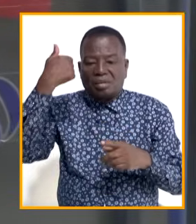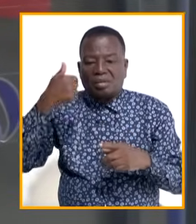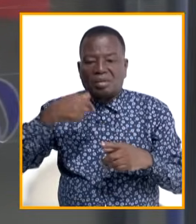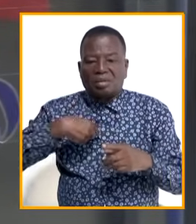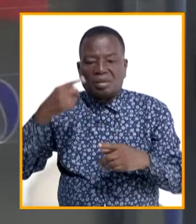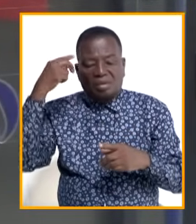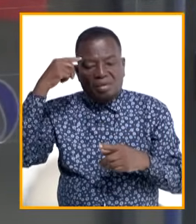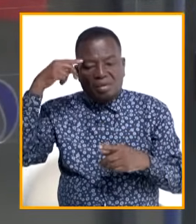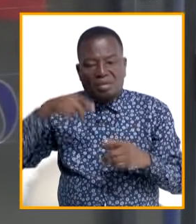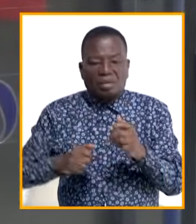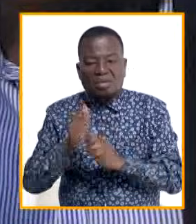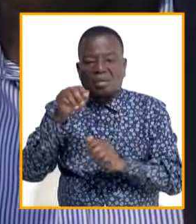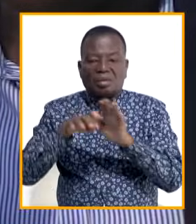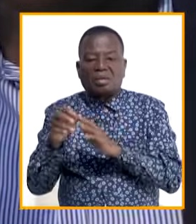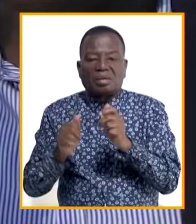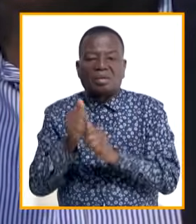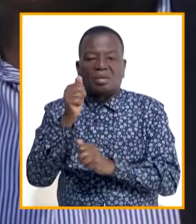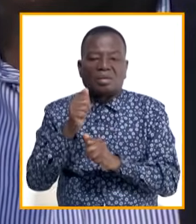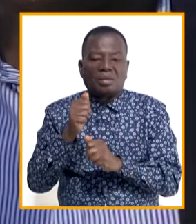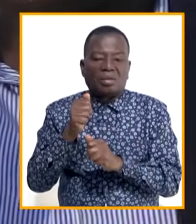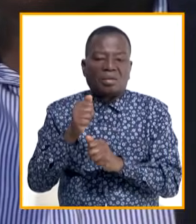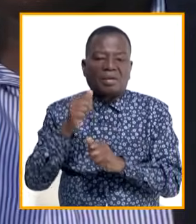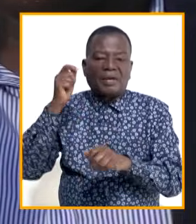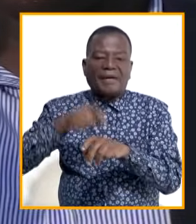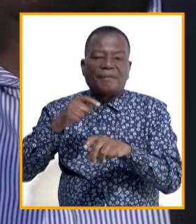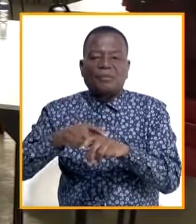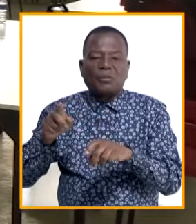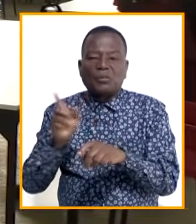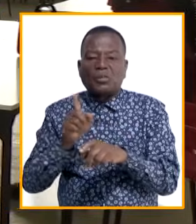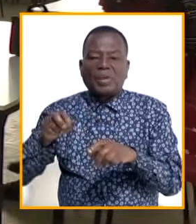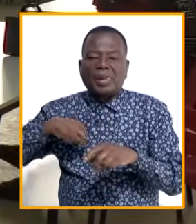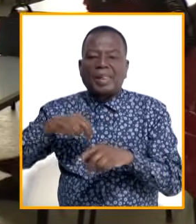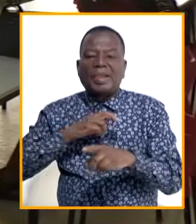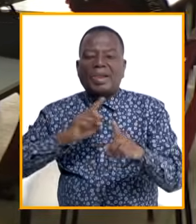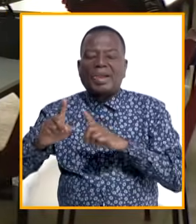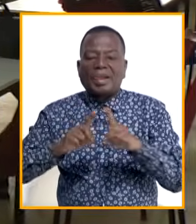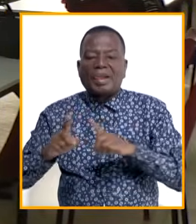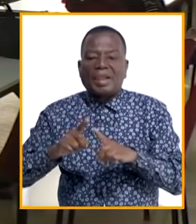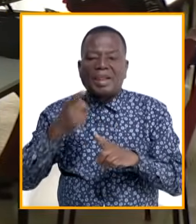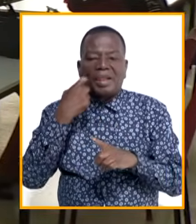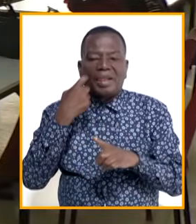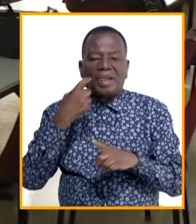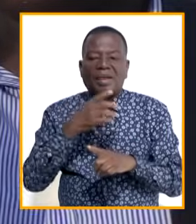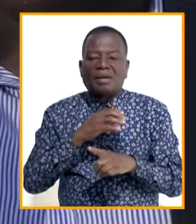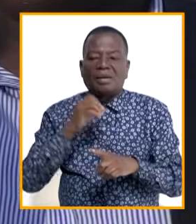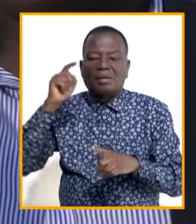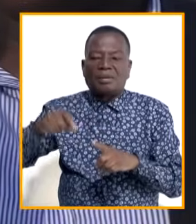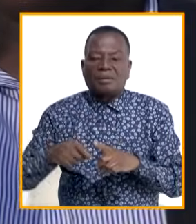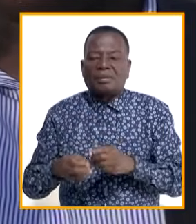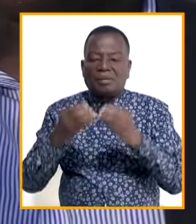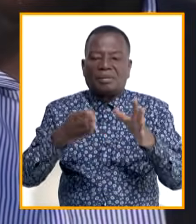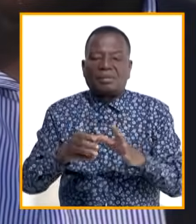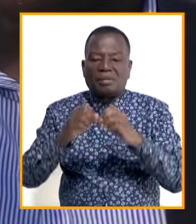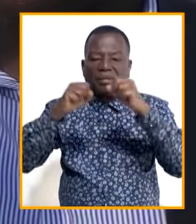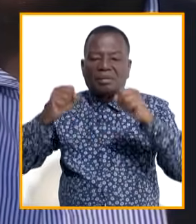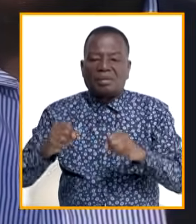je pense que de plus en plus, à l'heure où nous parlons de plus de parité, du genre, il faut mettre un